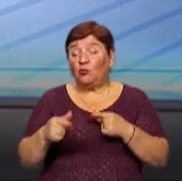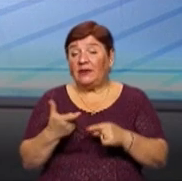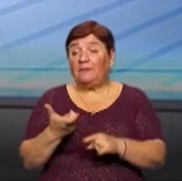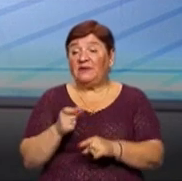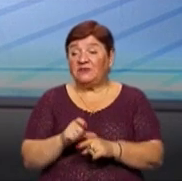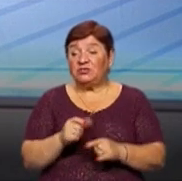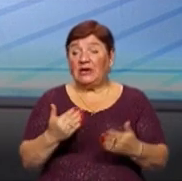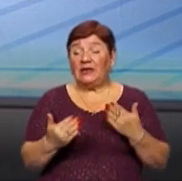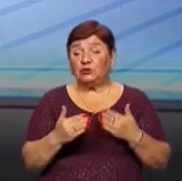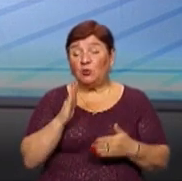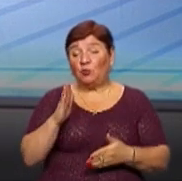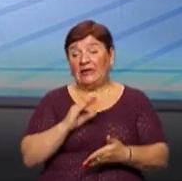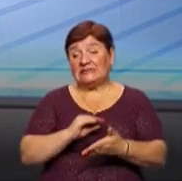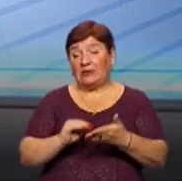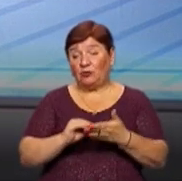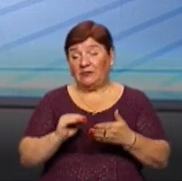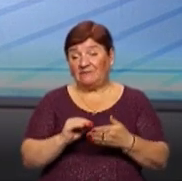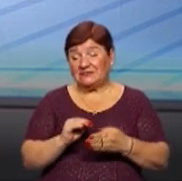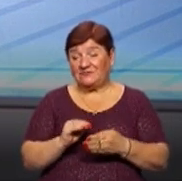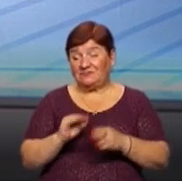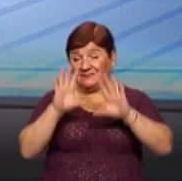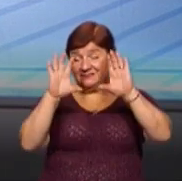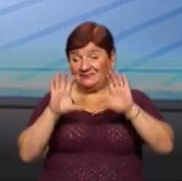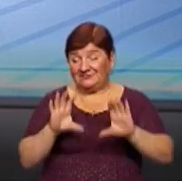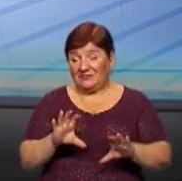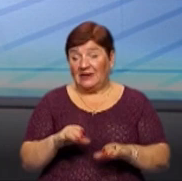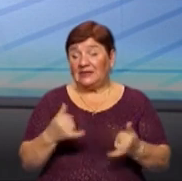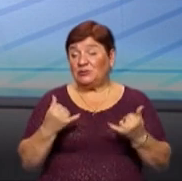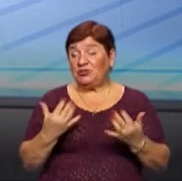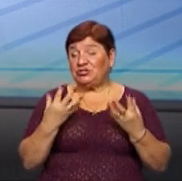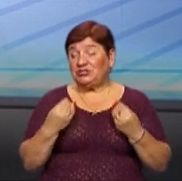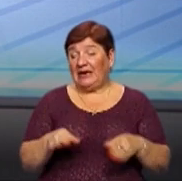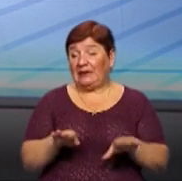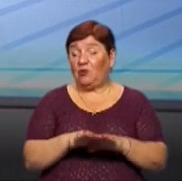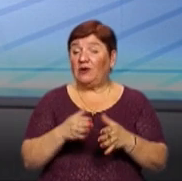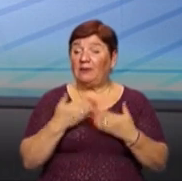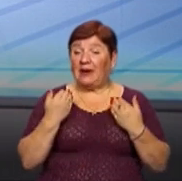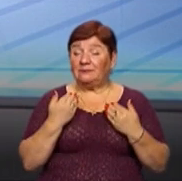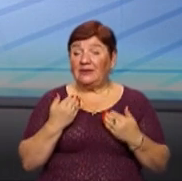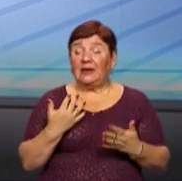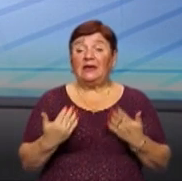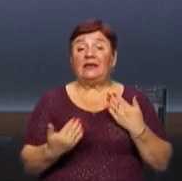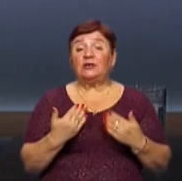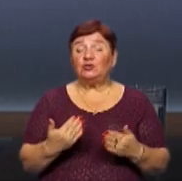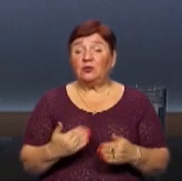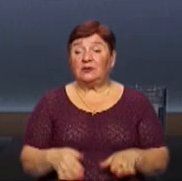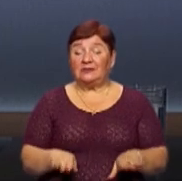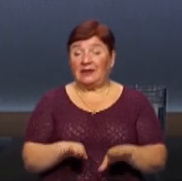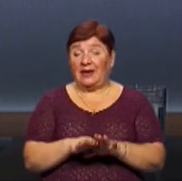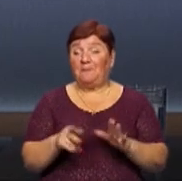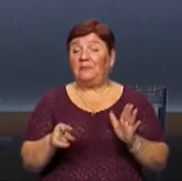пенсії, ну, якщо буде щось прописано в законодавстві. На сьогоднішній день, як такого, немає. А що потрібно, щоб працюючий пенсіонер отримав такий